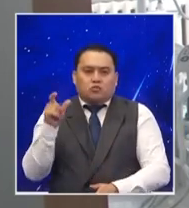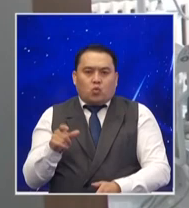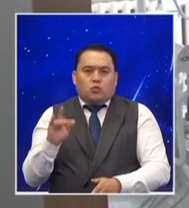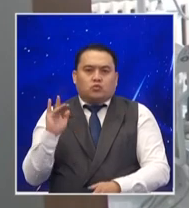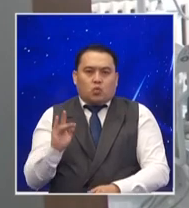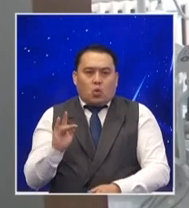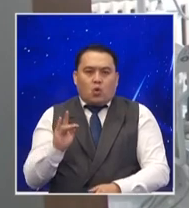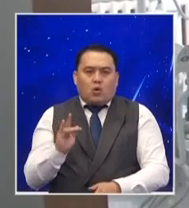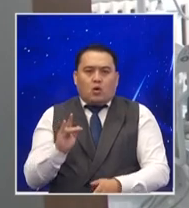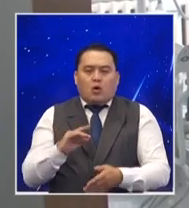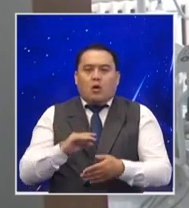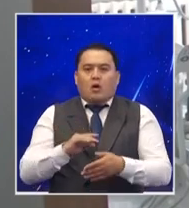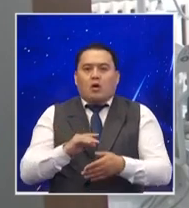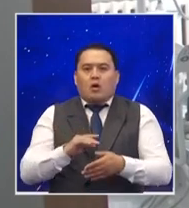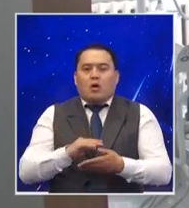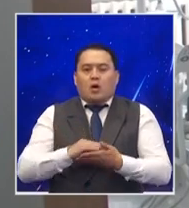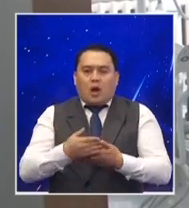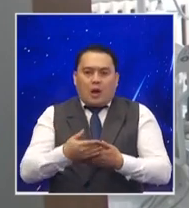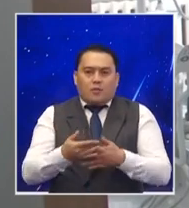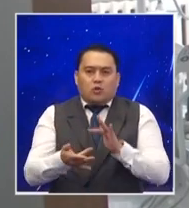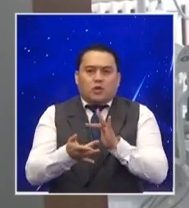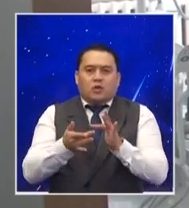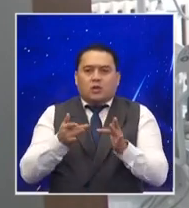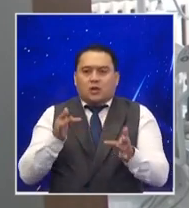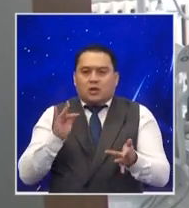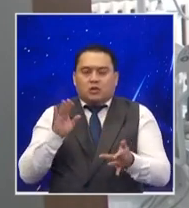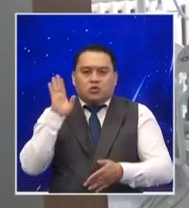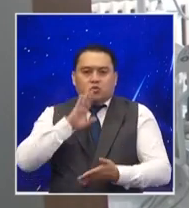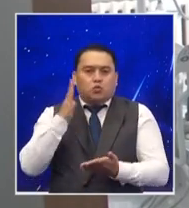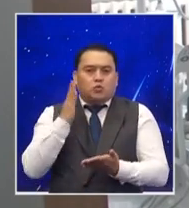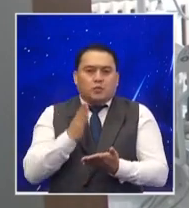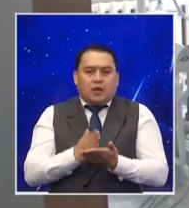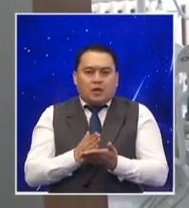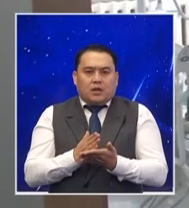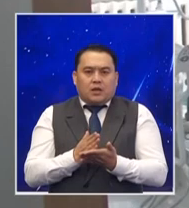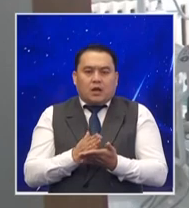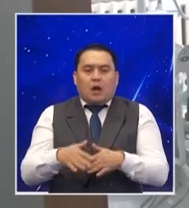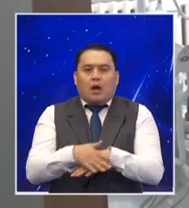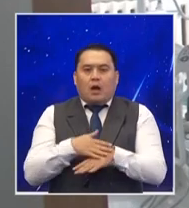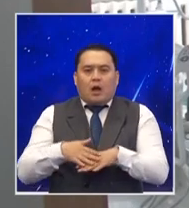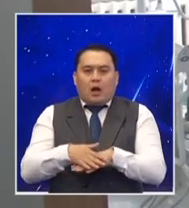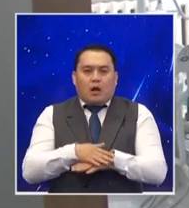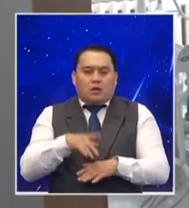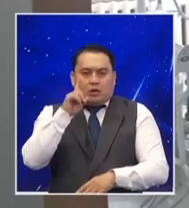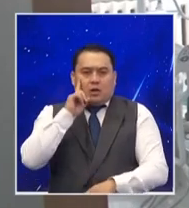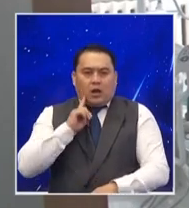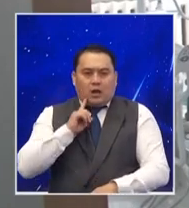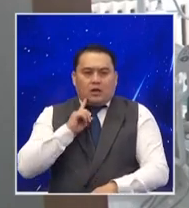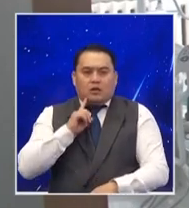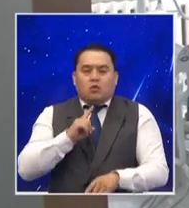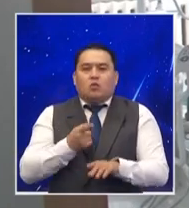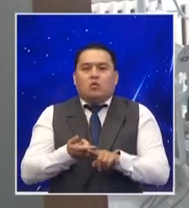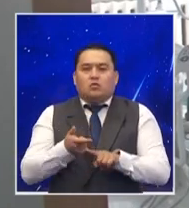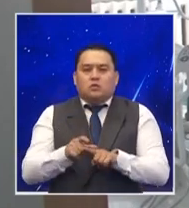жаңағы көптеген компьютер мен интернеті бар, суы бар, міне халыққа бұл өте жақсы. Осындай